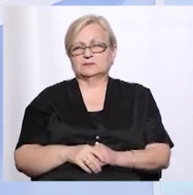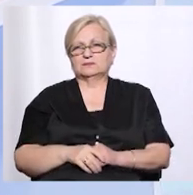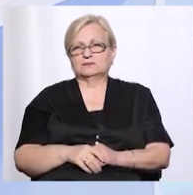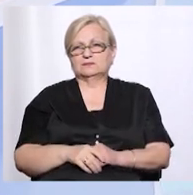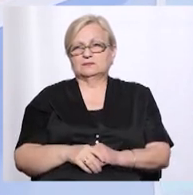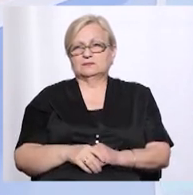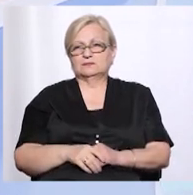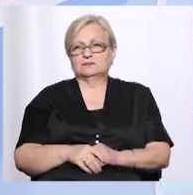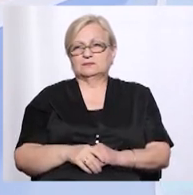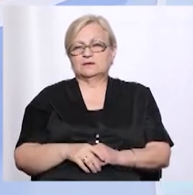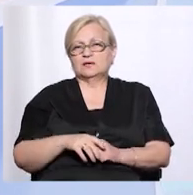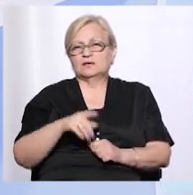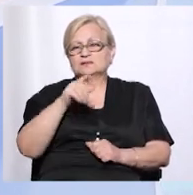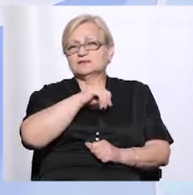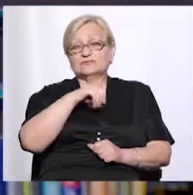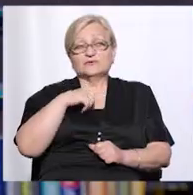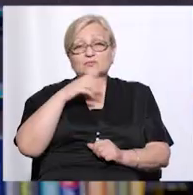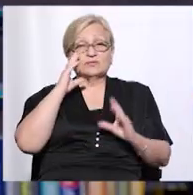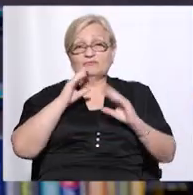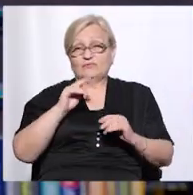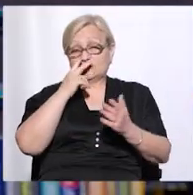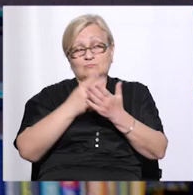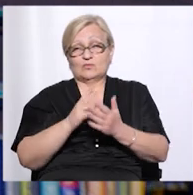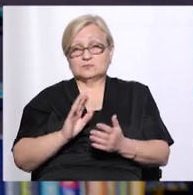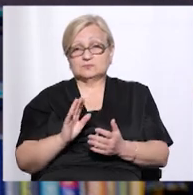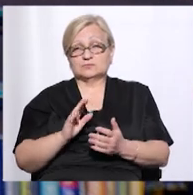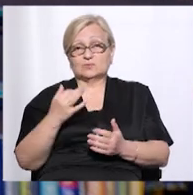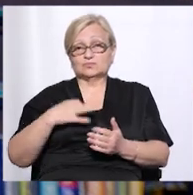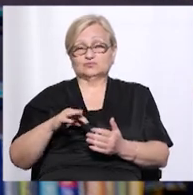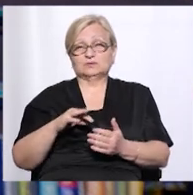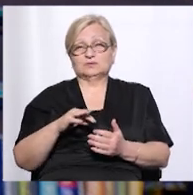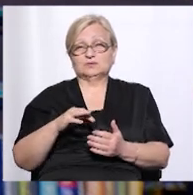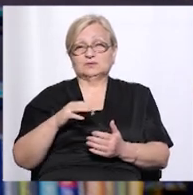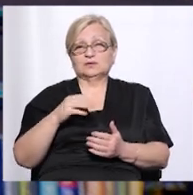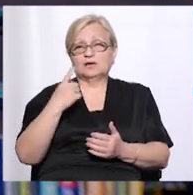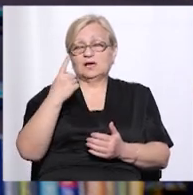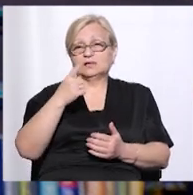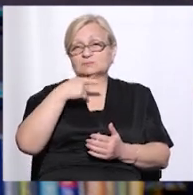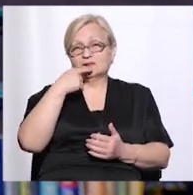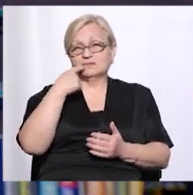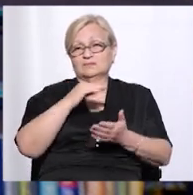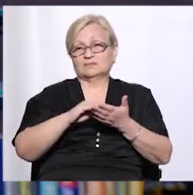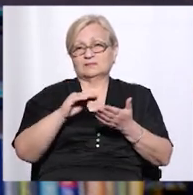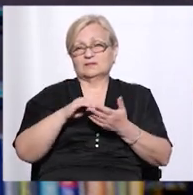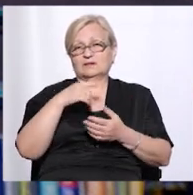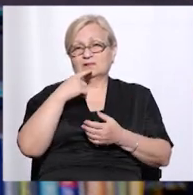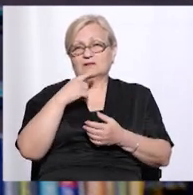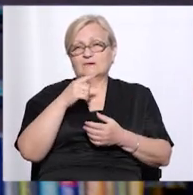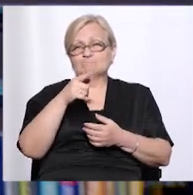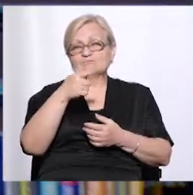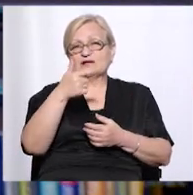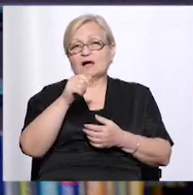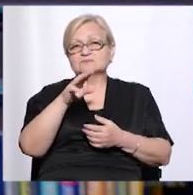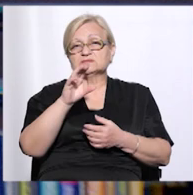საუბედუროდ ამას ვერ მოესწრო, მაგრამ საბედნიეროდ, როგორც ერთხელ თქვა ერთ-ერთმა კრიტიკოსმა, საბედნიეროდ